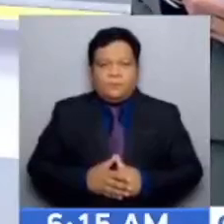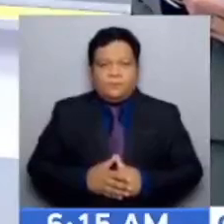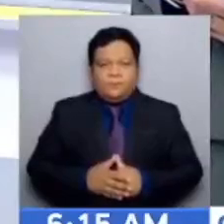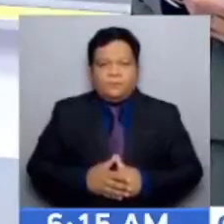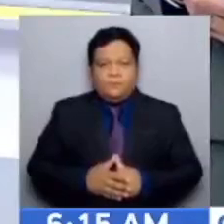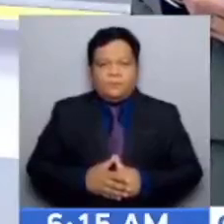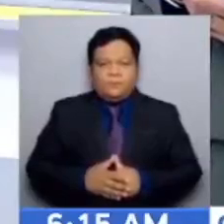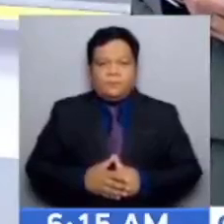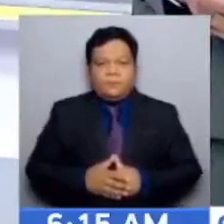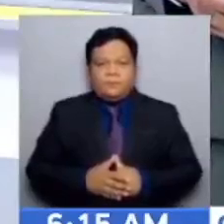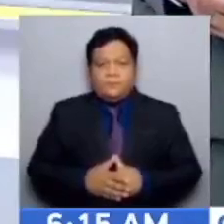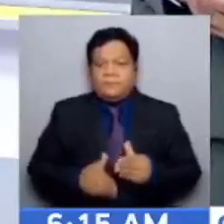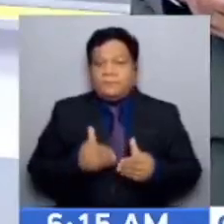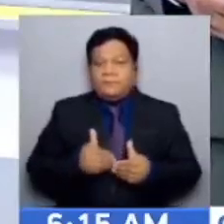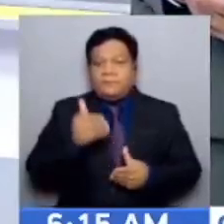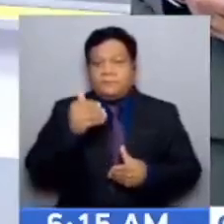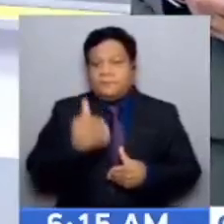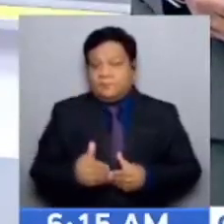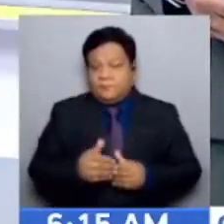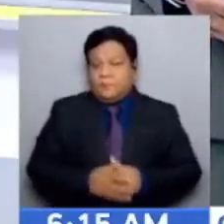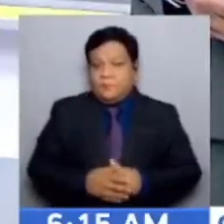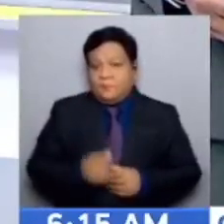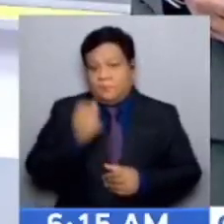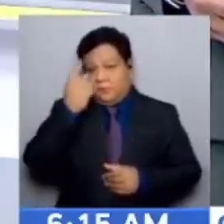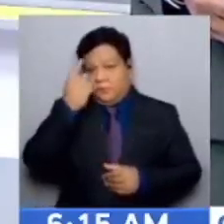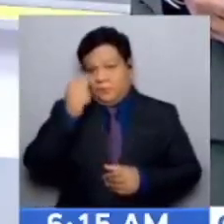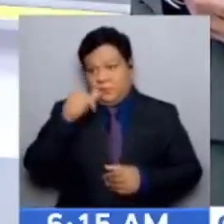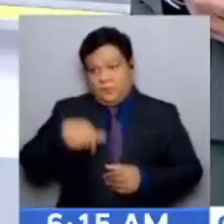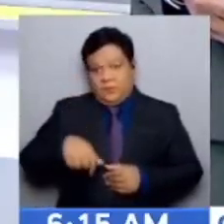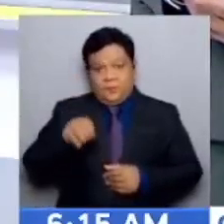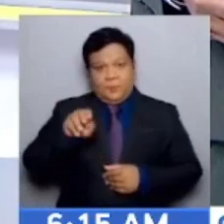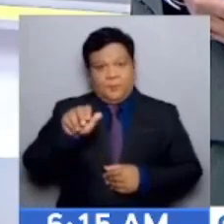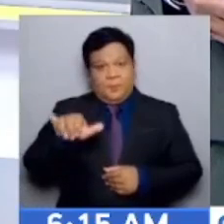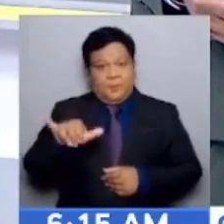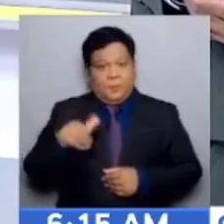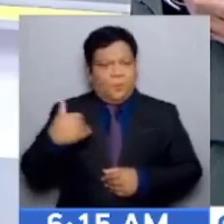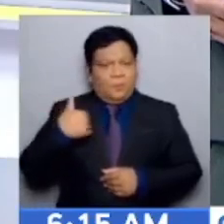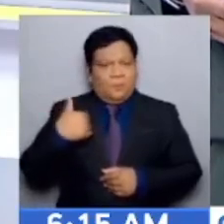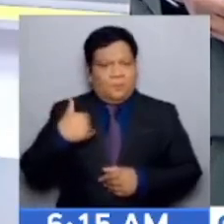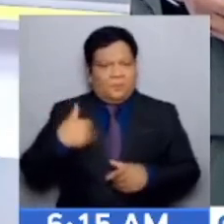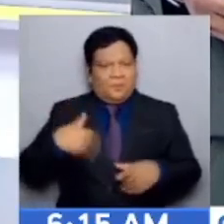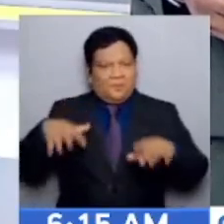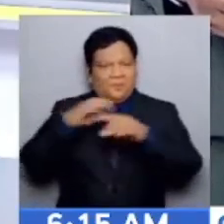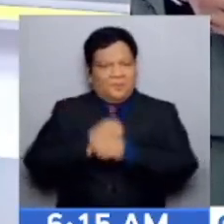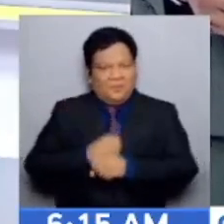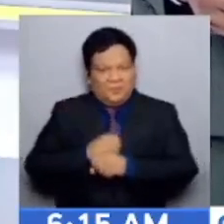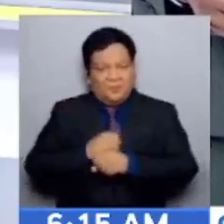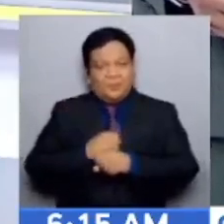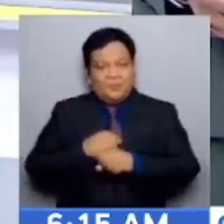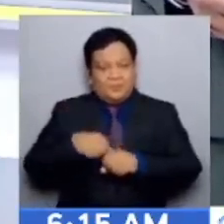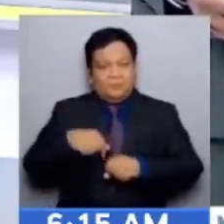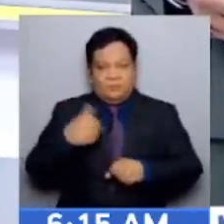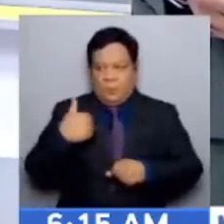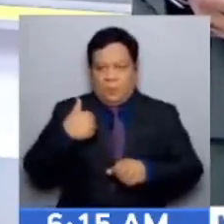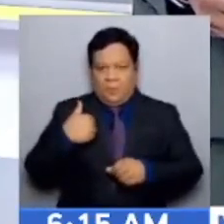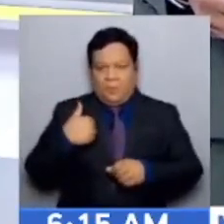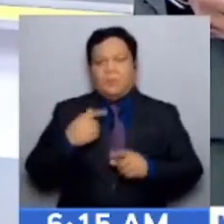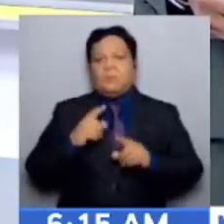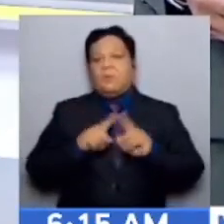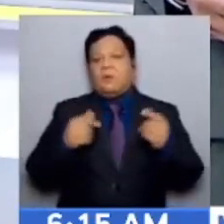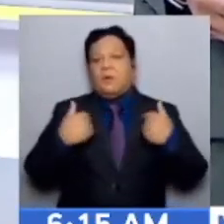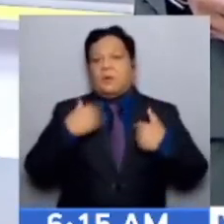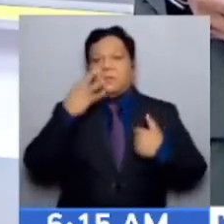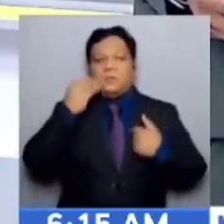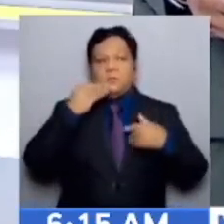Hindi pa man natatapos ang buwan ng Mayo, nakararanas na ng mga pag-ulan sa iba't ibang bahagi ng bansa. Kaya ang tanong ng marami, tag-ulan